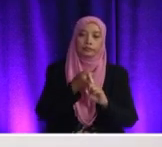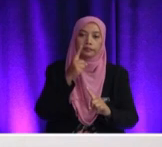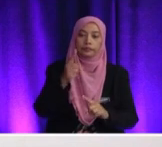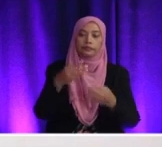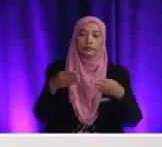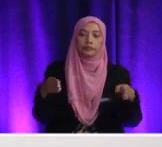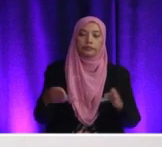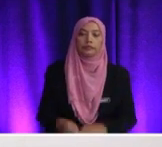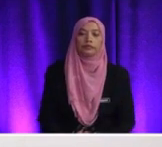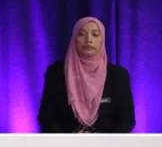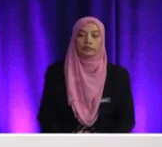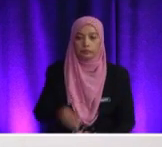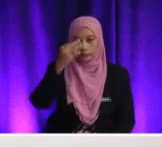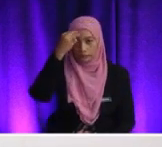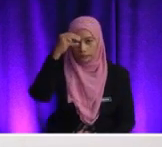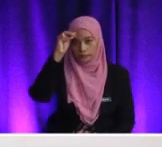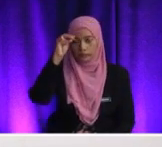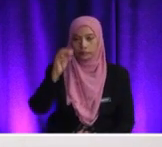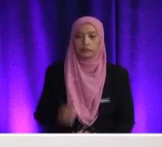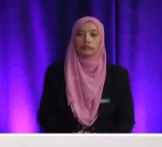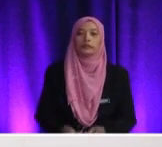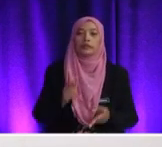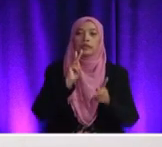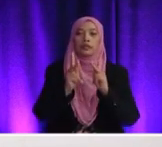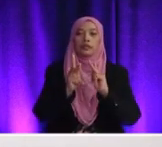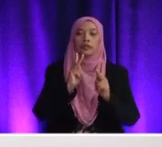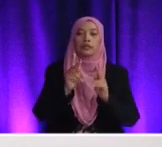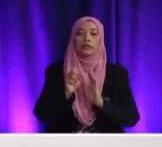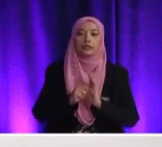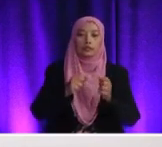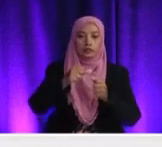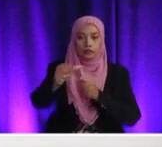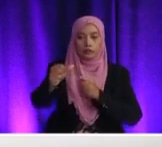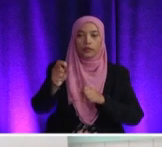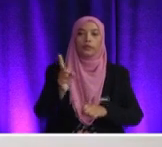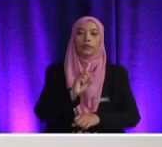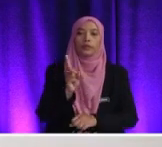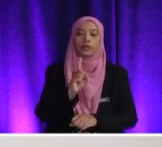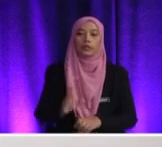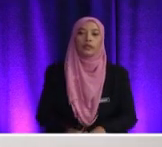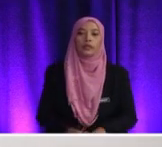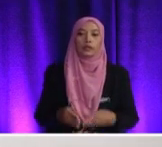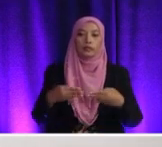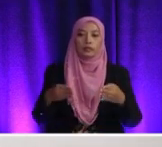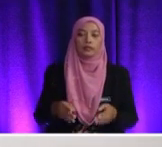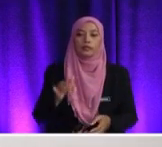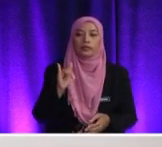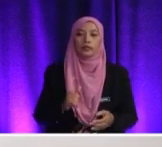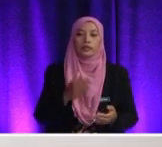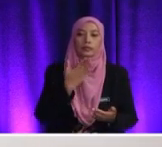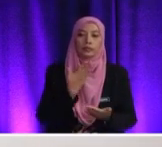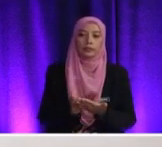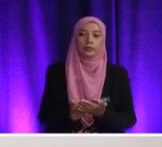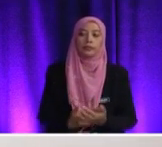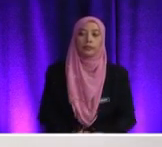kemahiran berkomunikasi penting untuk melihat Sejauh manakah kita boleh berkomunikasi dengan bahasa yang santun yang berkat asusila